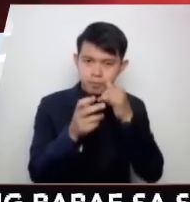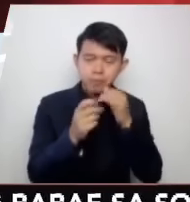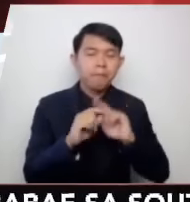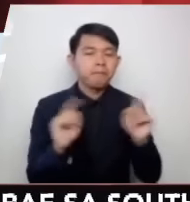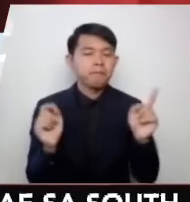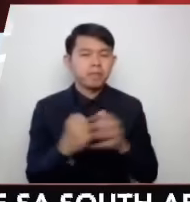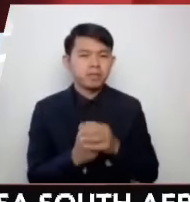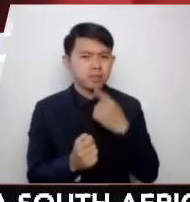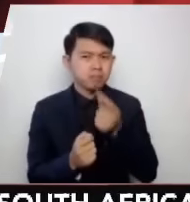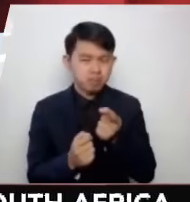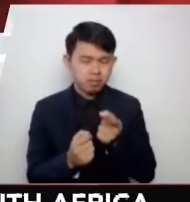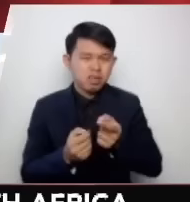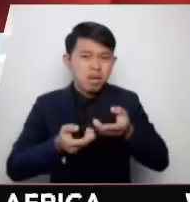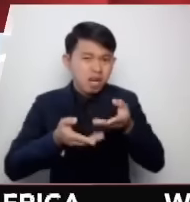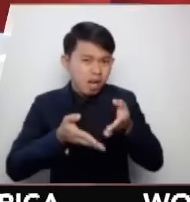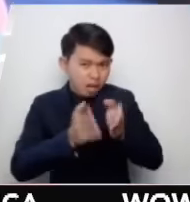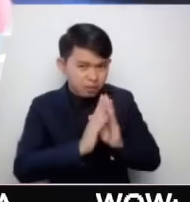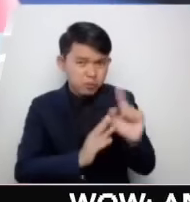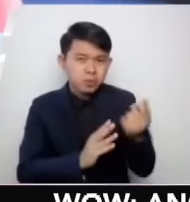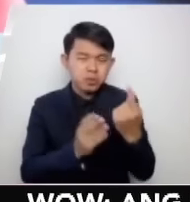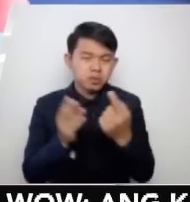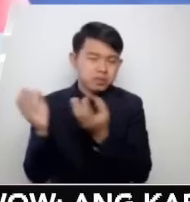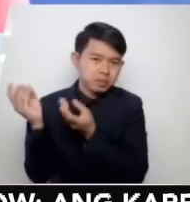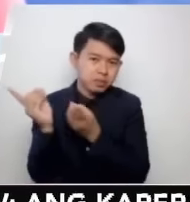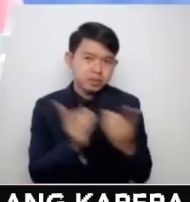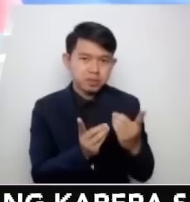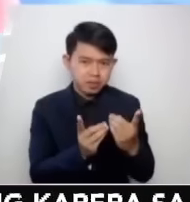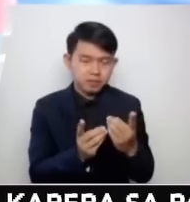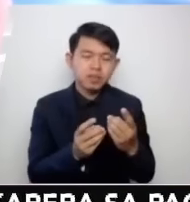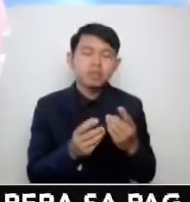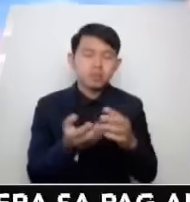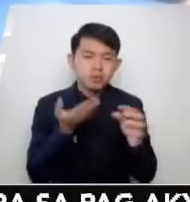illegal na droga. Maharap siya sa kaukulang reklamo.